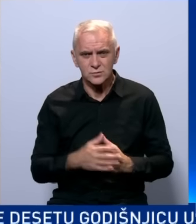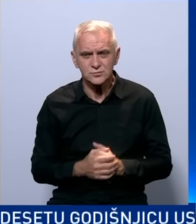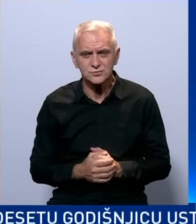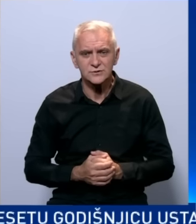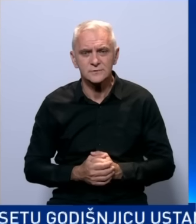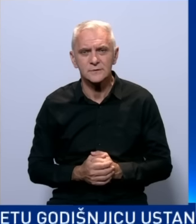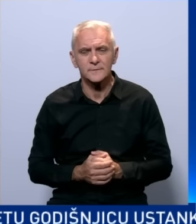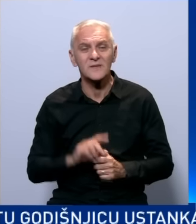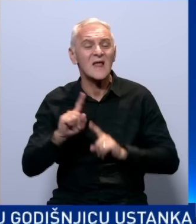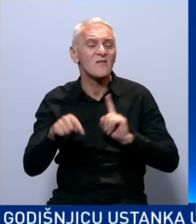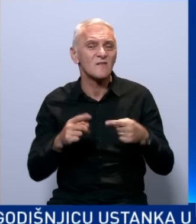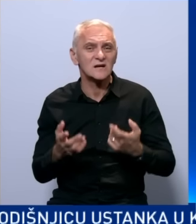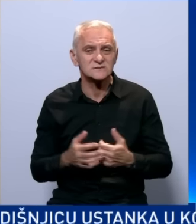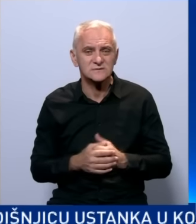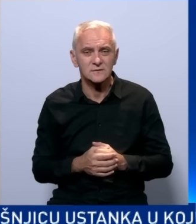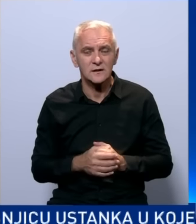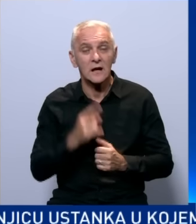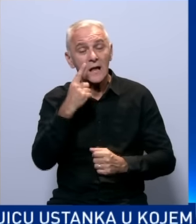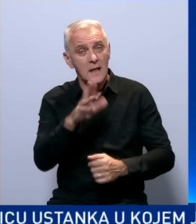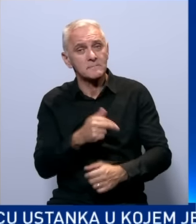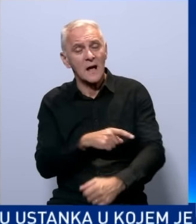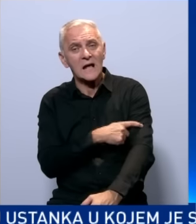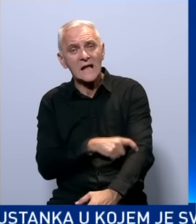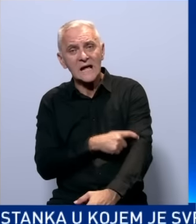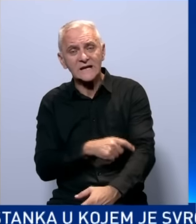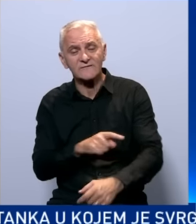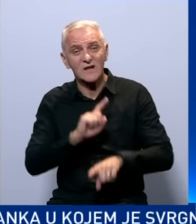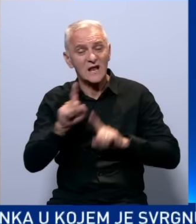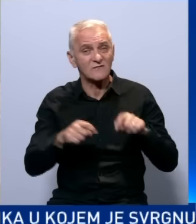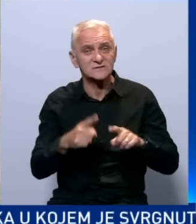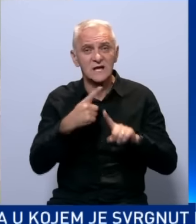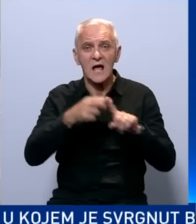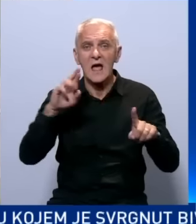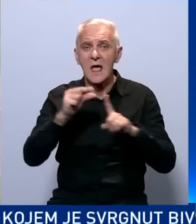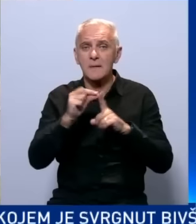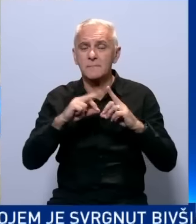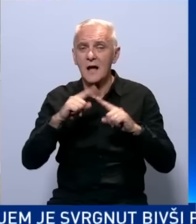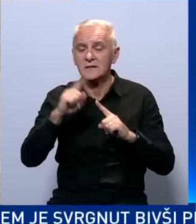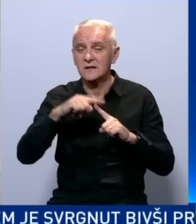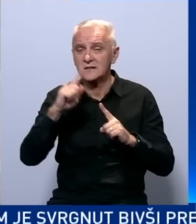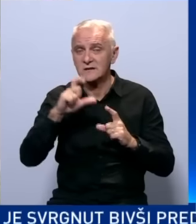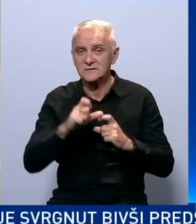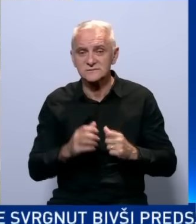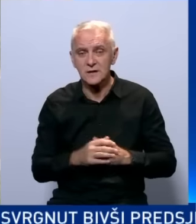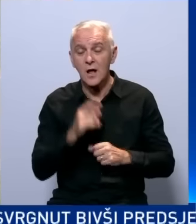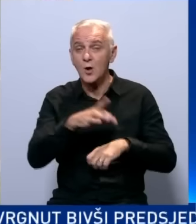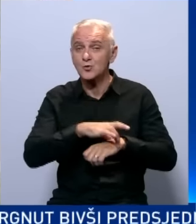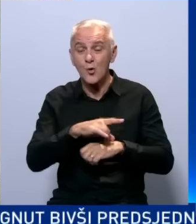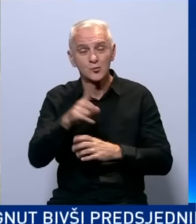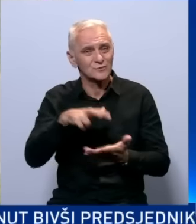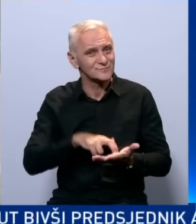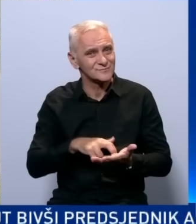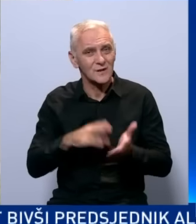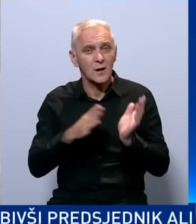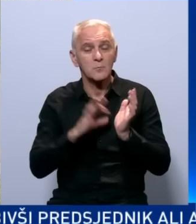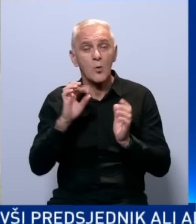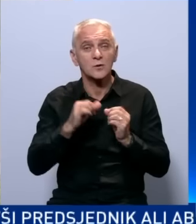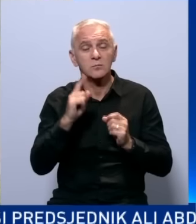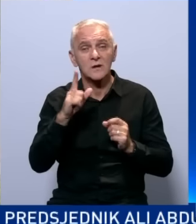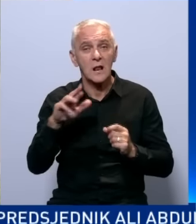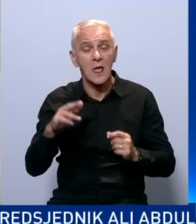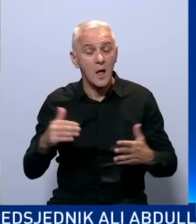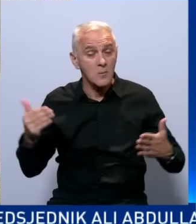respiratornih infekcija, pa čak i krvno prenosi način infekcije hepatitisa. Doktor Grujičić strahuje da će se morbile javiti